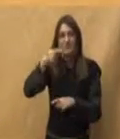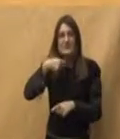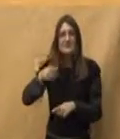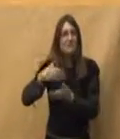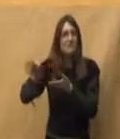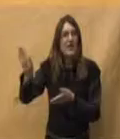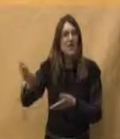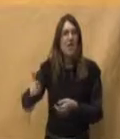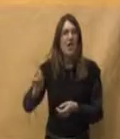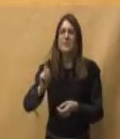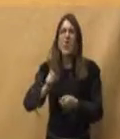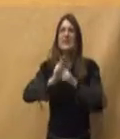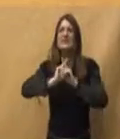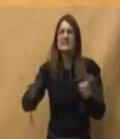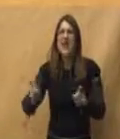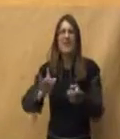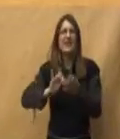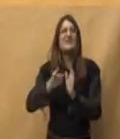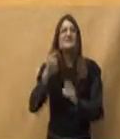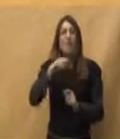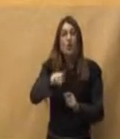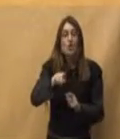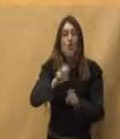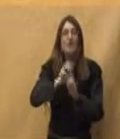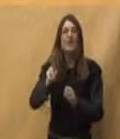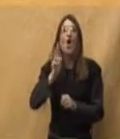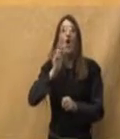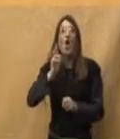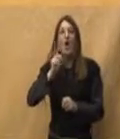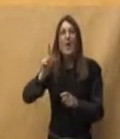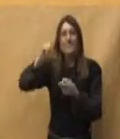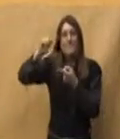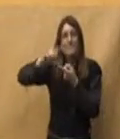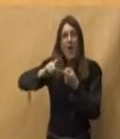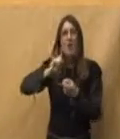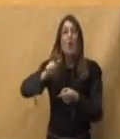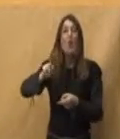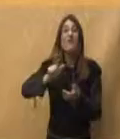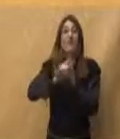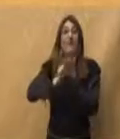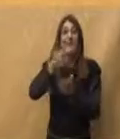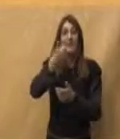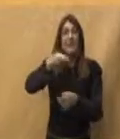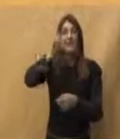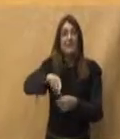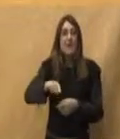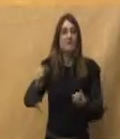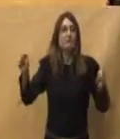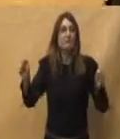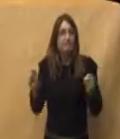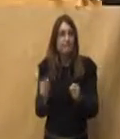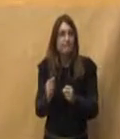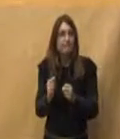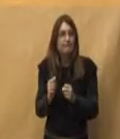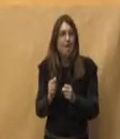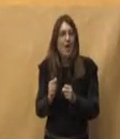Nismo to zabranili sve, da ga ne bi to šokiralo. I Coca-Colu je sve onaj. I on je u tijeku mjesec dana skinuo 6, nije to